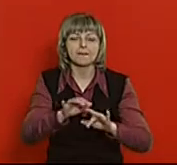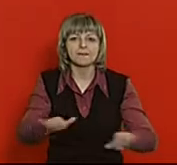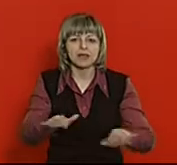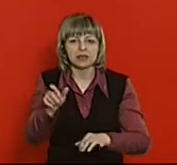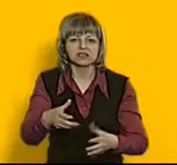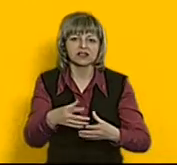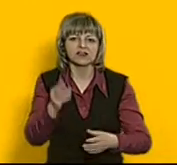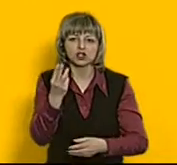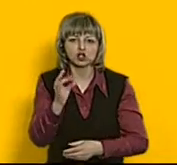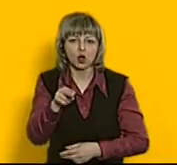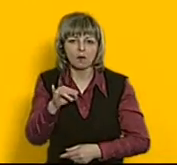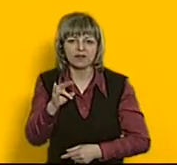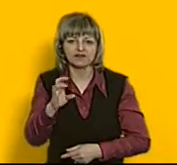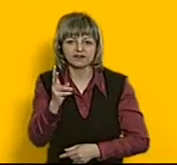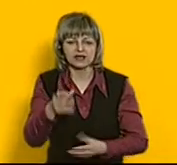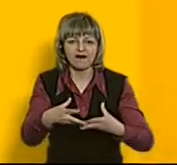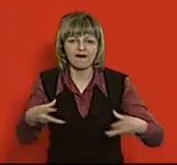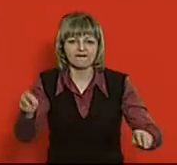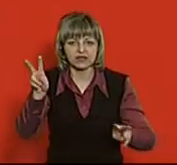весна».